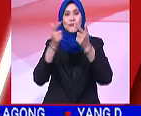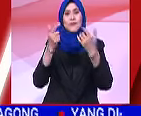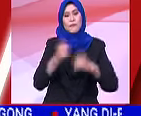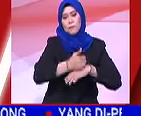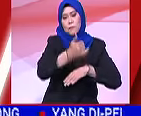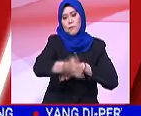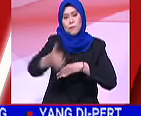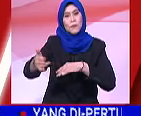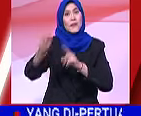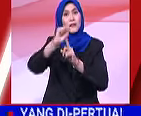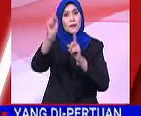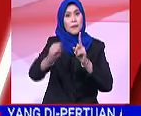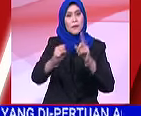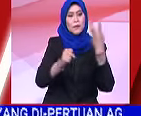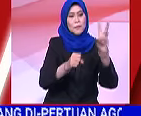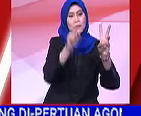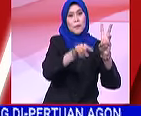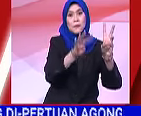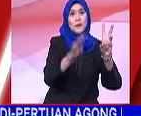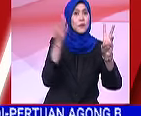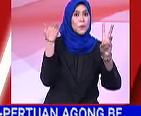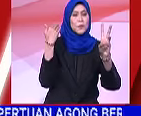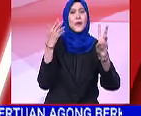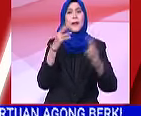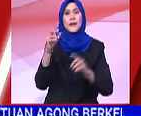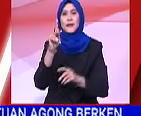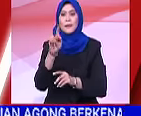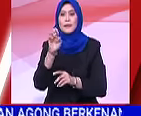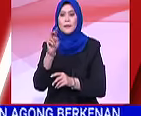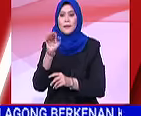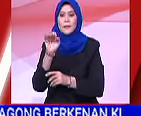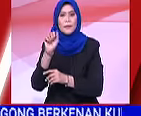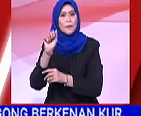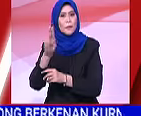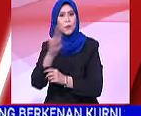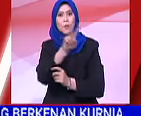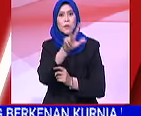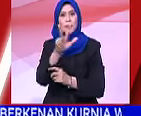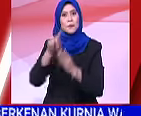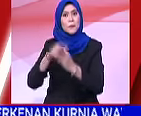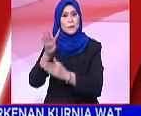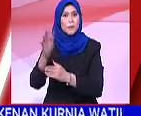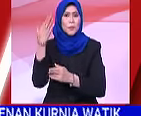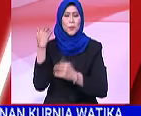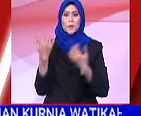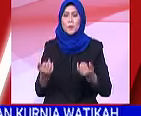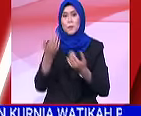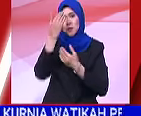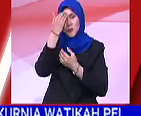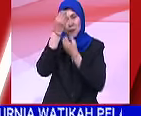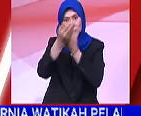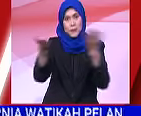jelajah bermula di Sanakan pada 16 April lalu dan Keningau pada 23 April lalu. Untuk mengetahui perkembangan